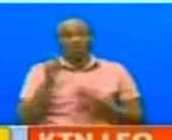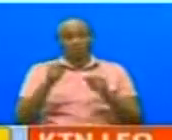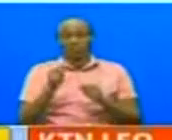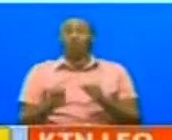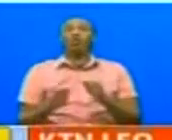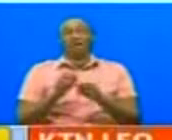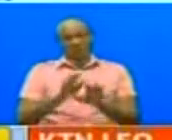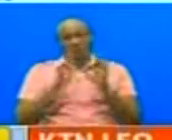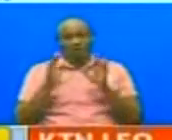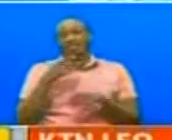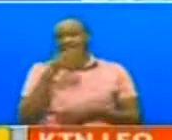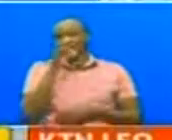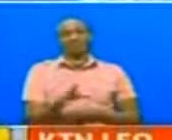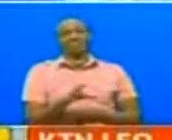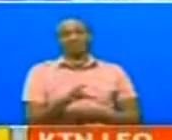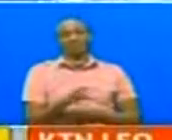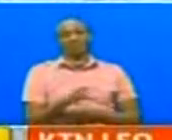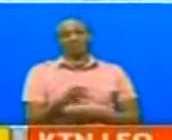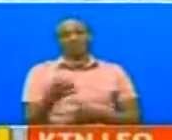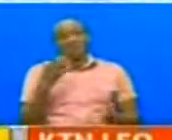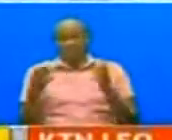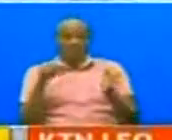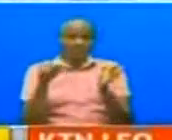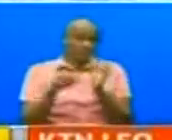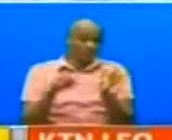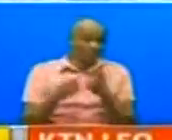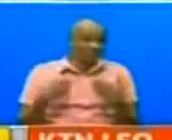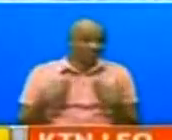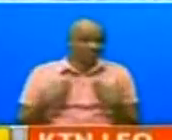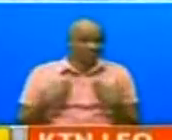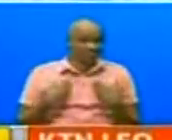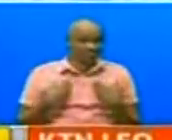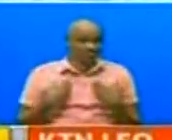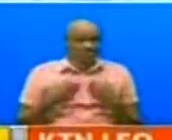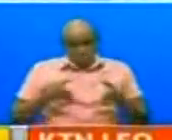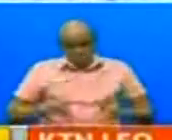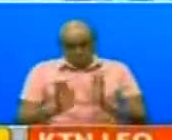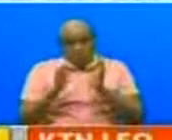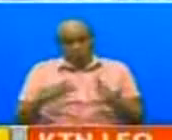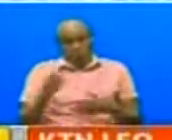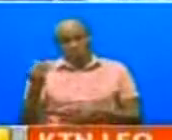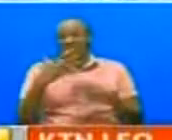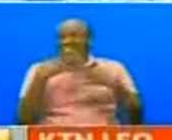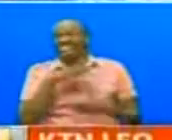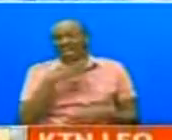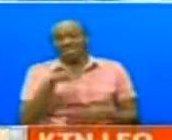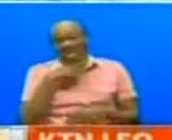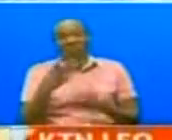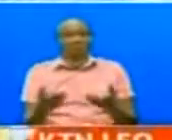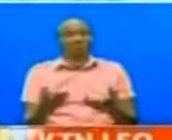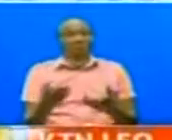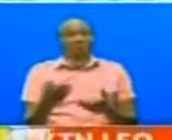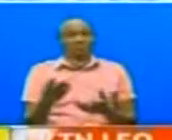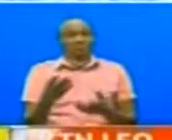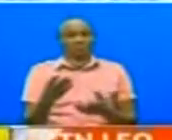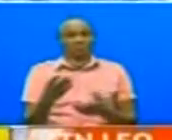wa kumuondolea mikosi. Kama amepata shida kama kisaa na kwa kijana anakufa, sasa alafu na